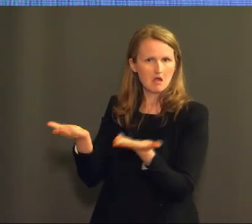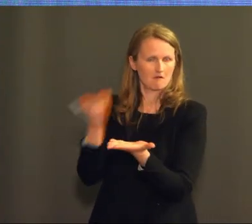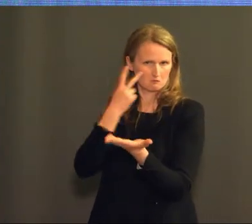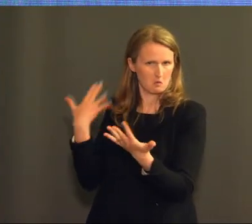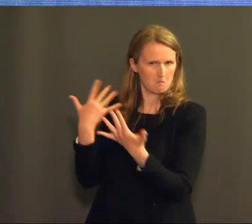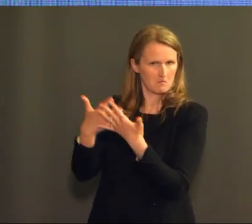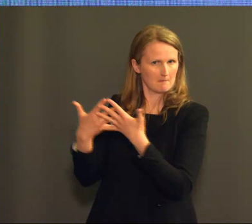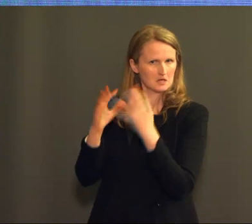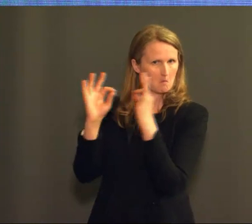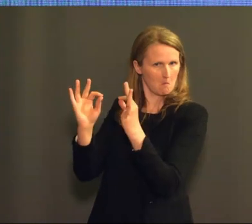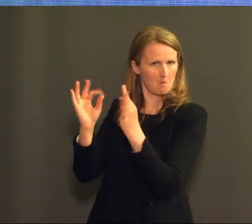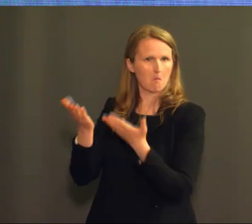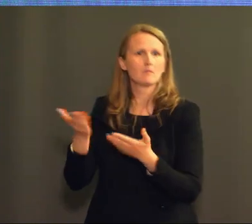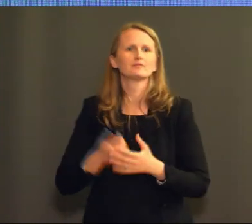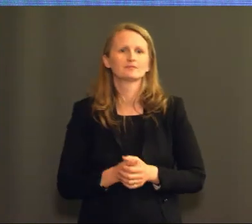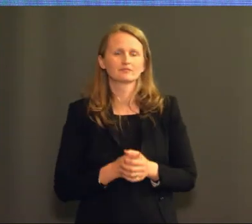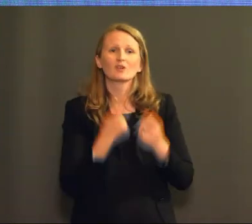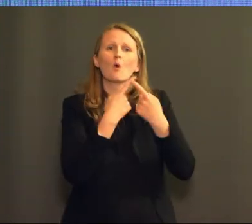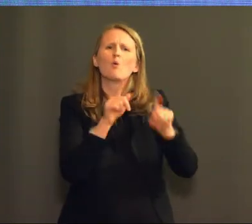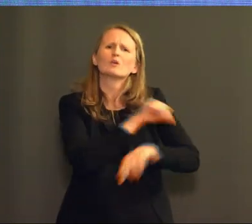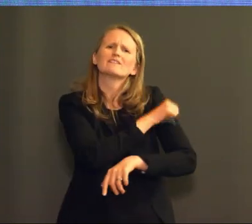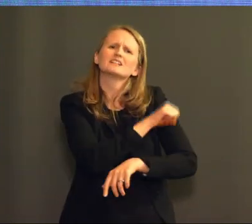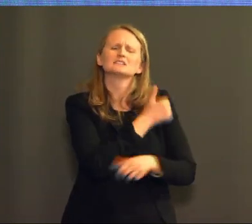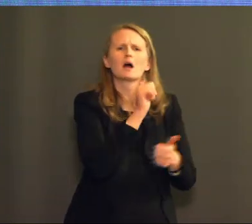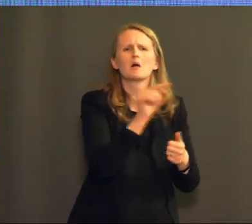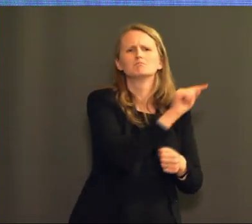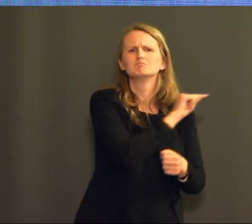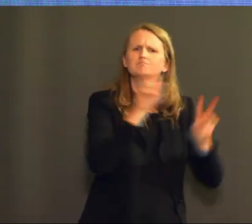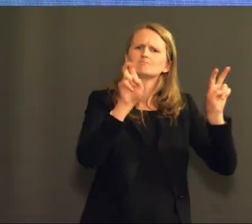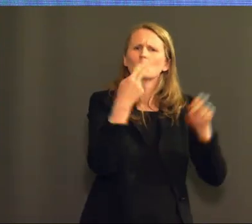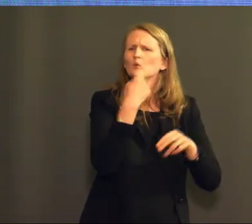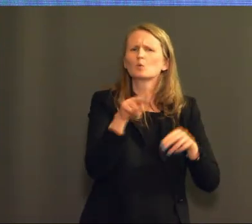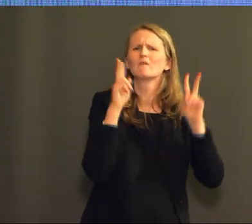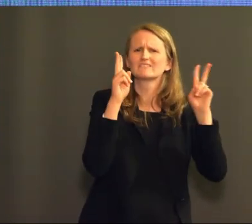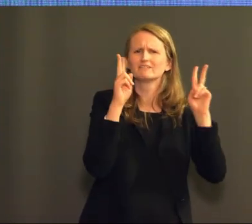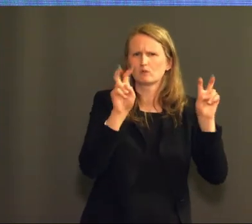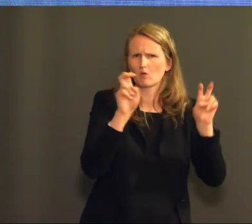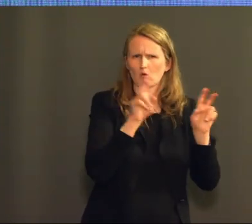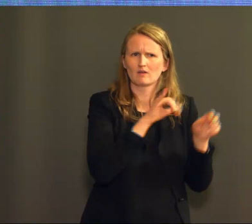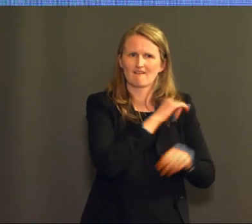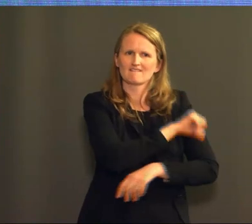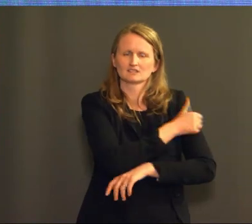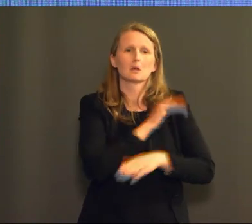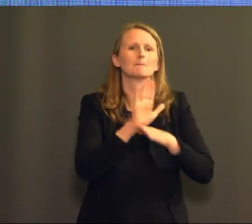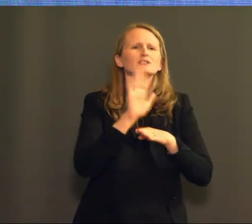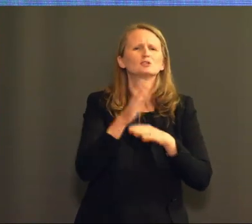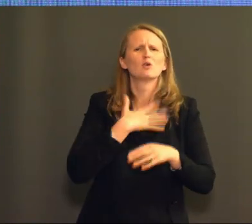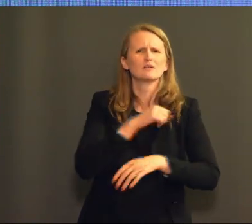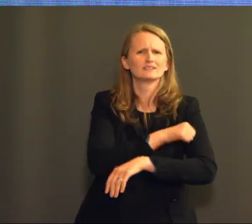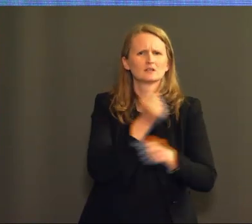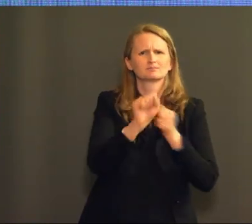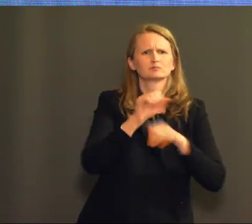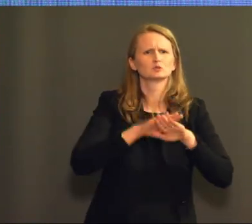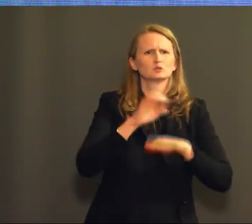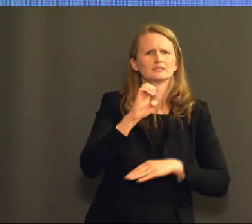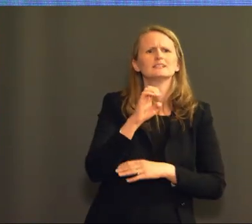vivants, non vivants similaires, par exemple le vaccin contre le virus Ebola. Si vous avez